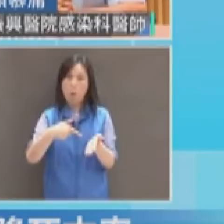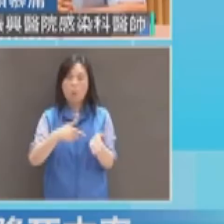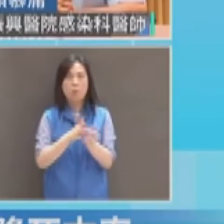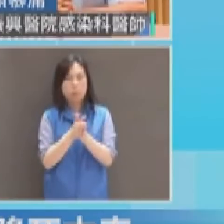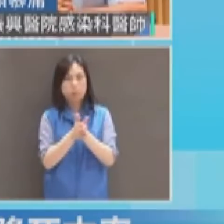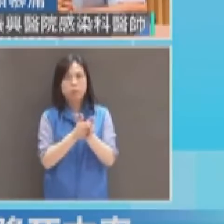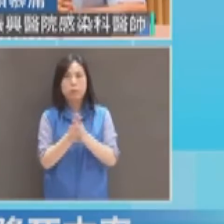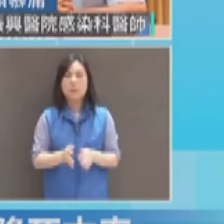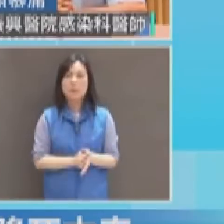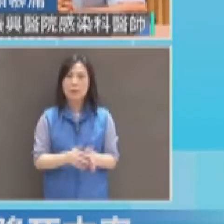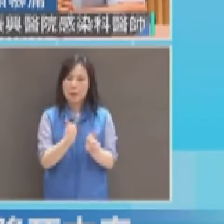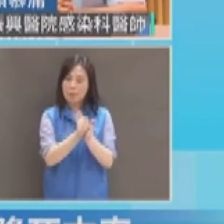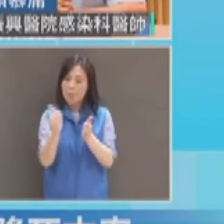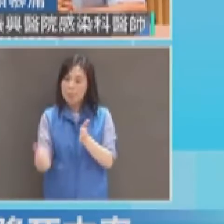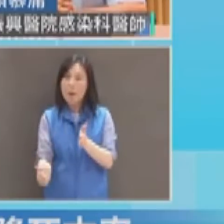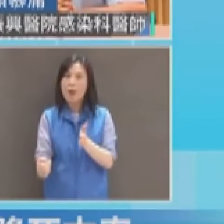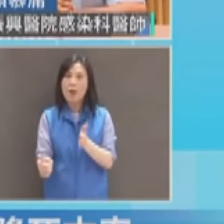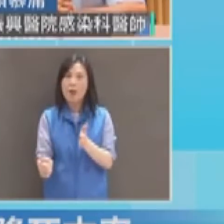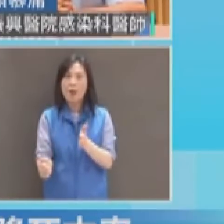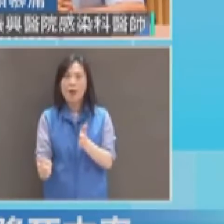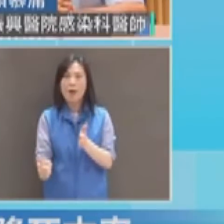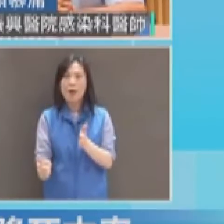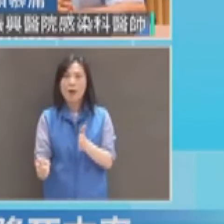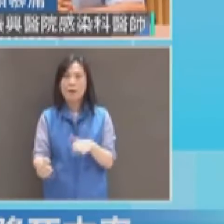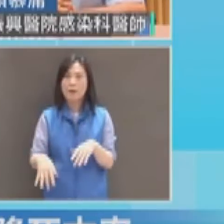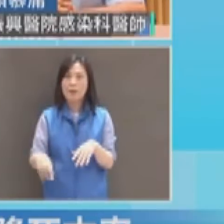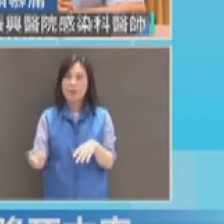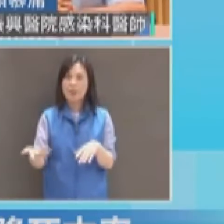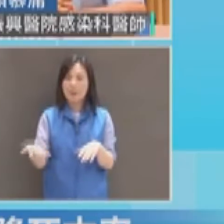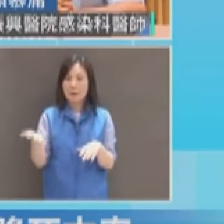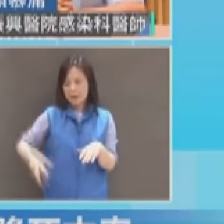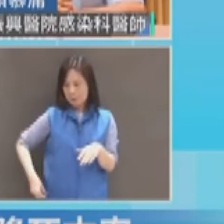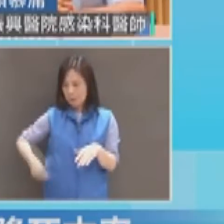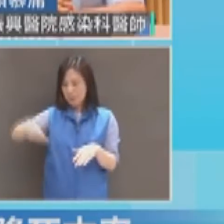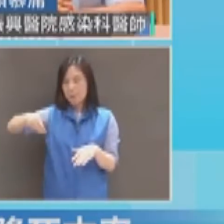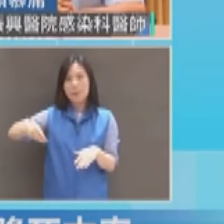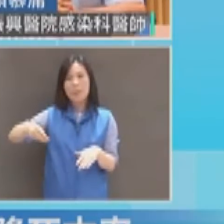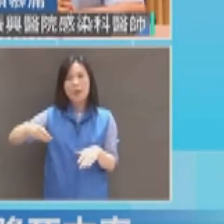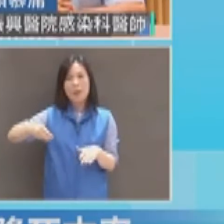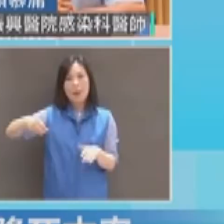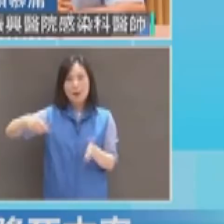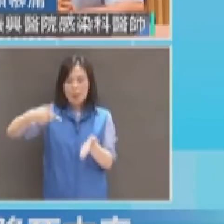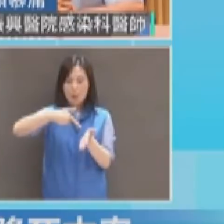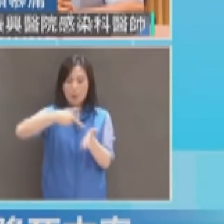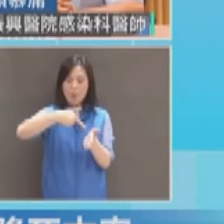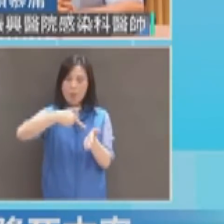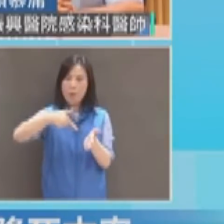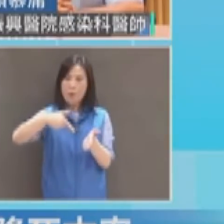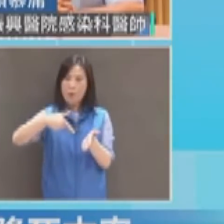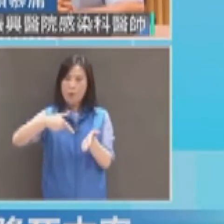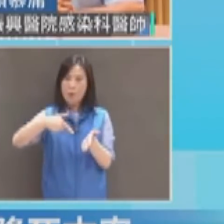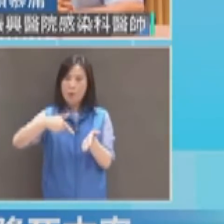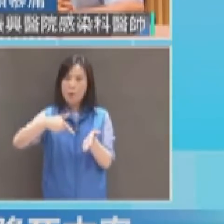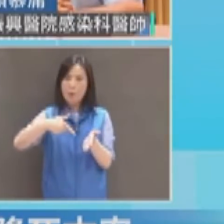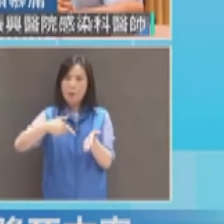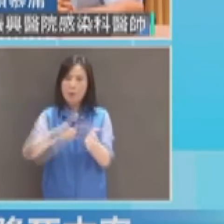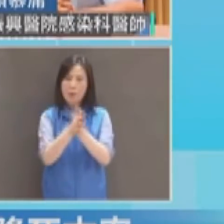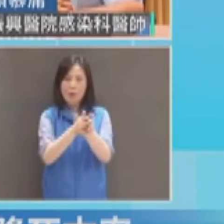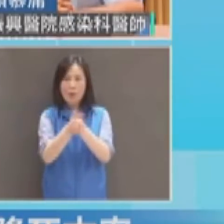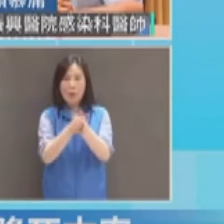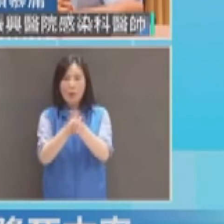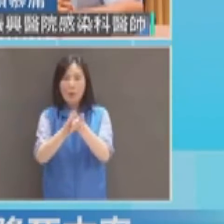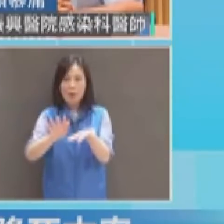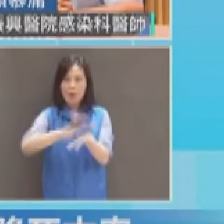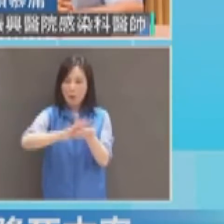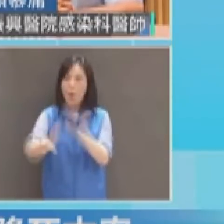所以你下了捷运下了公车以后，你先用你的干净的手拿出酒精喷消你的污染的那只手，哦，那两只手都恢复